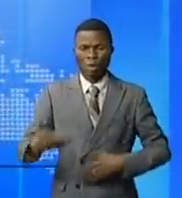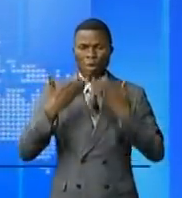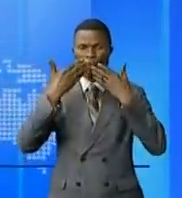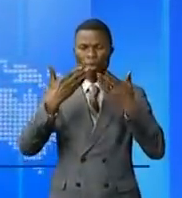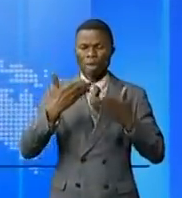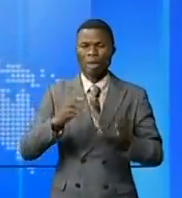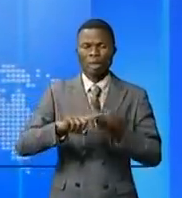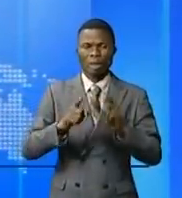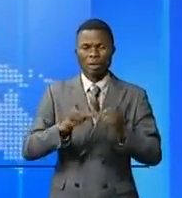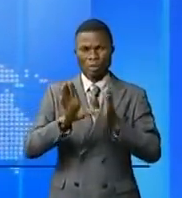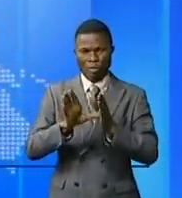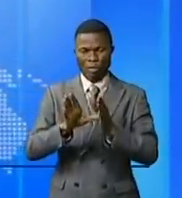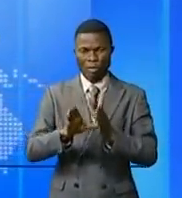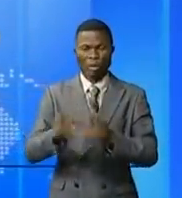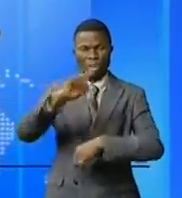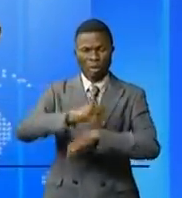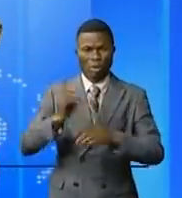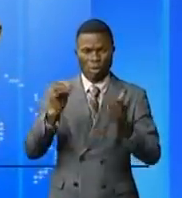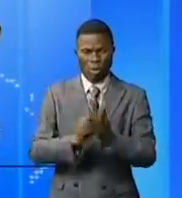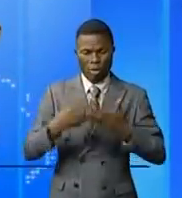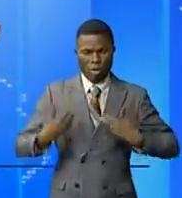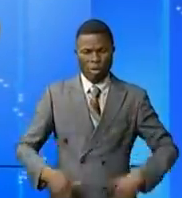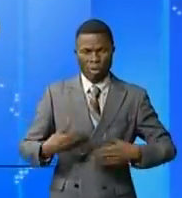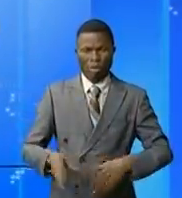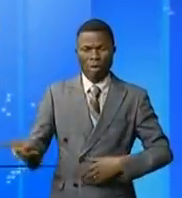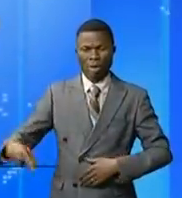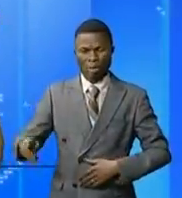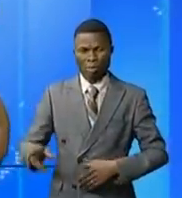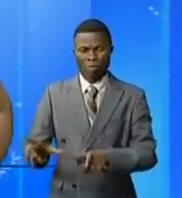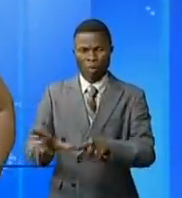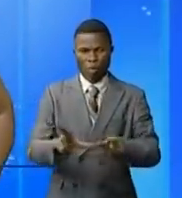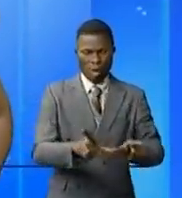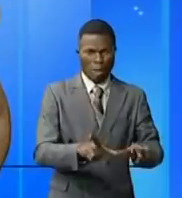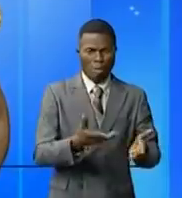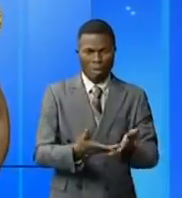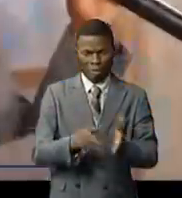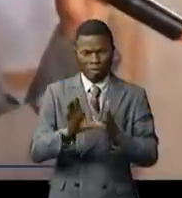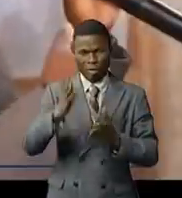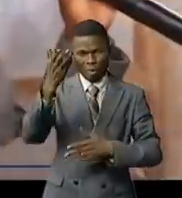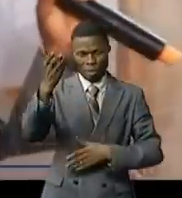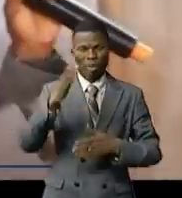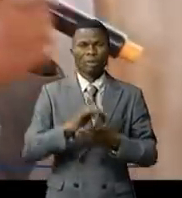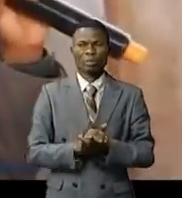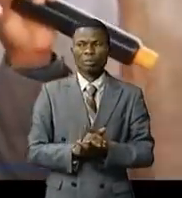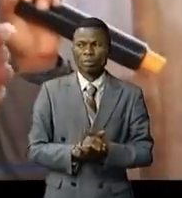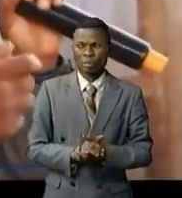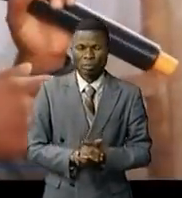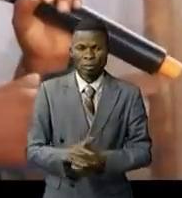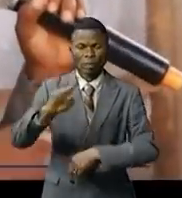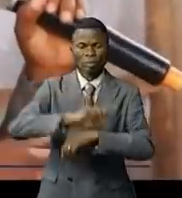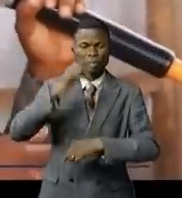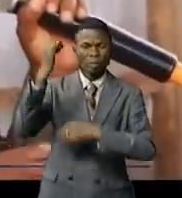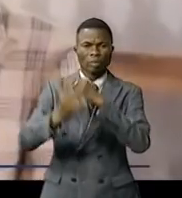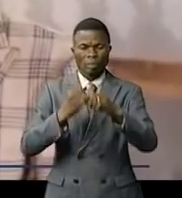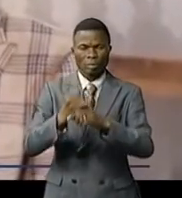Vuka pour ce reportage. Cette journée a également été célébrée dans la province du Lualaba. Regardez. Hier, que la journée